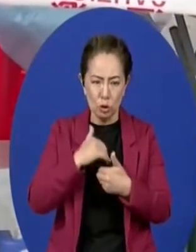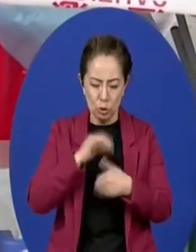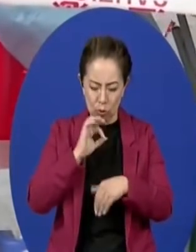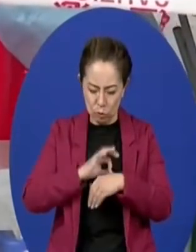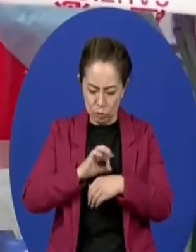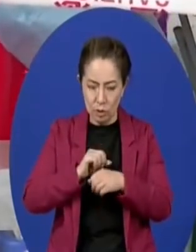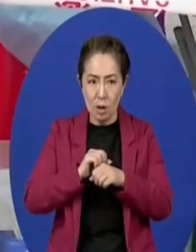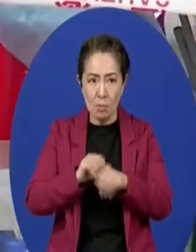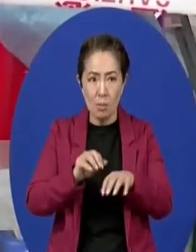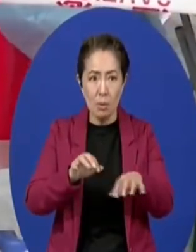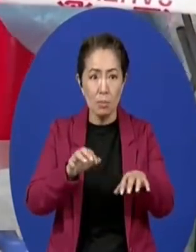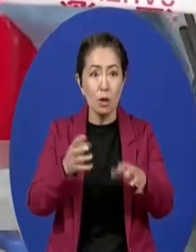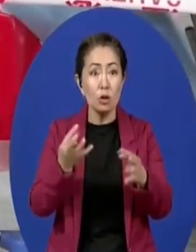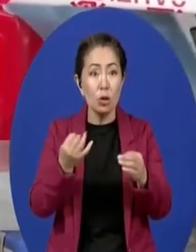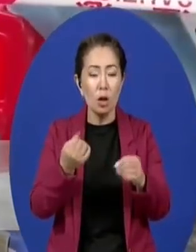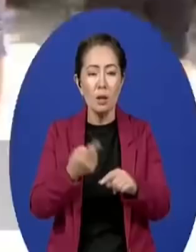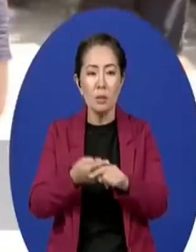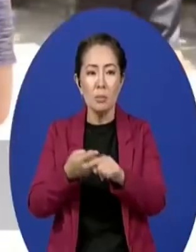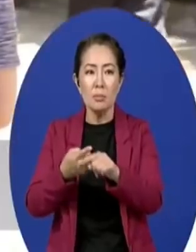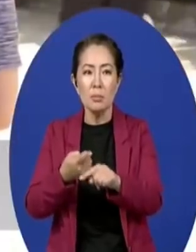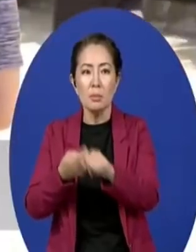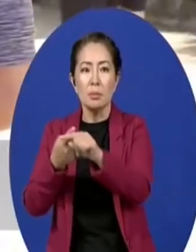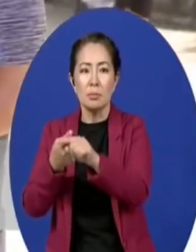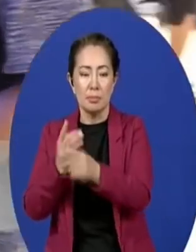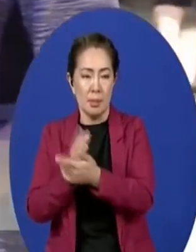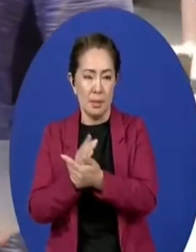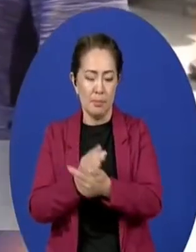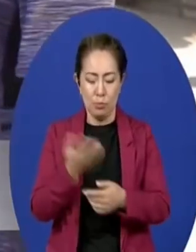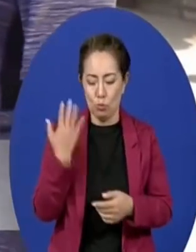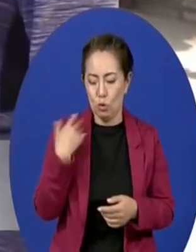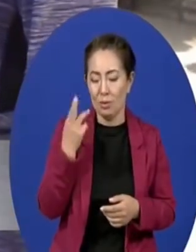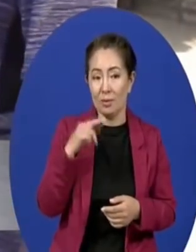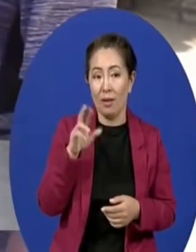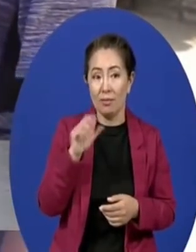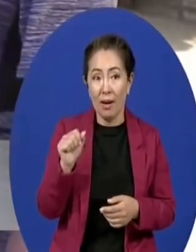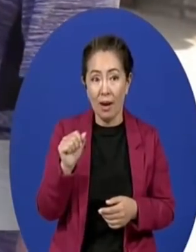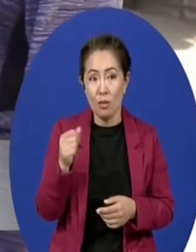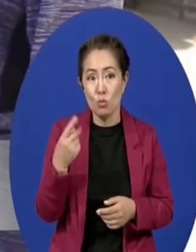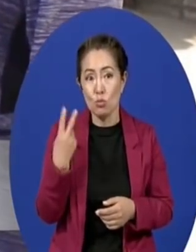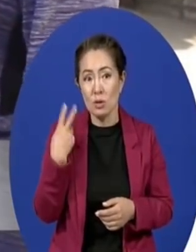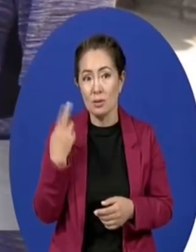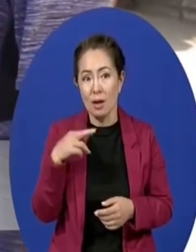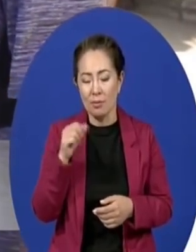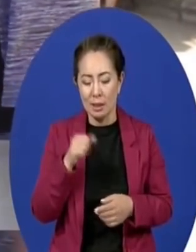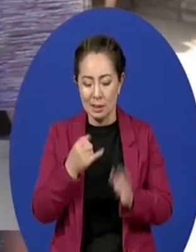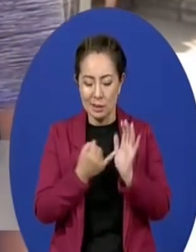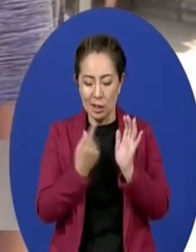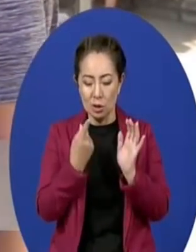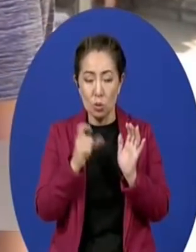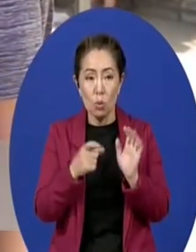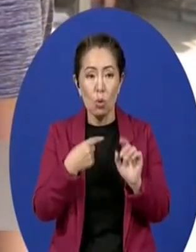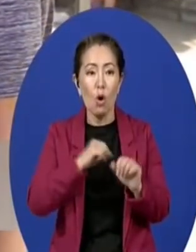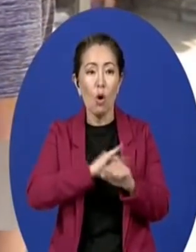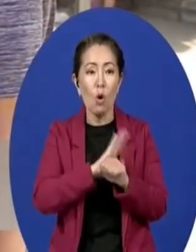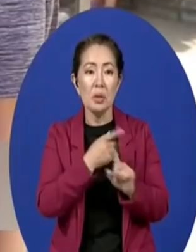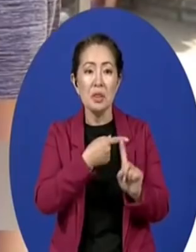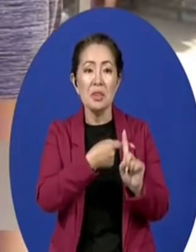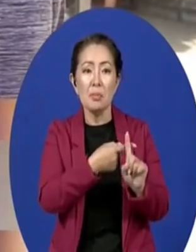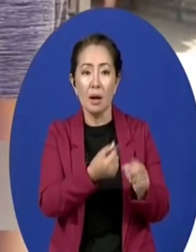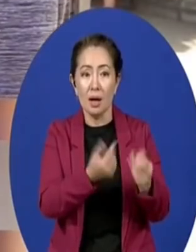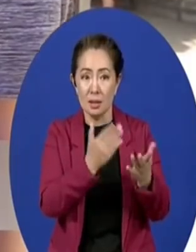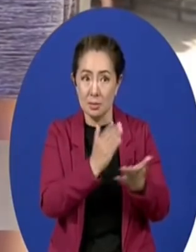дамжсан халдварын тохиолдлын тоо нэмэгдэж эхлээд байна. Даваа гарагдлаа гэхэд тус улсад 61 хүнээс COVID-19-ийн халдвар